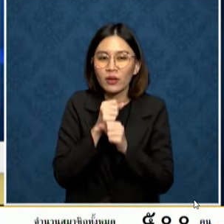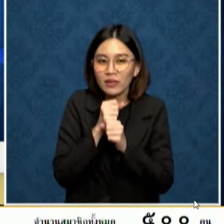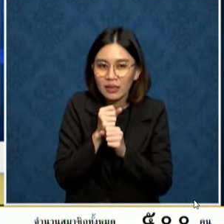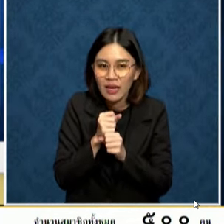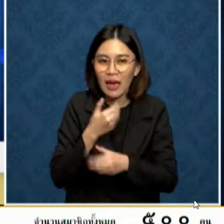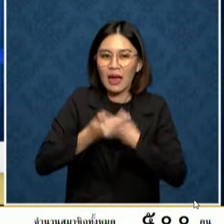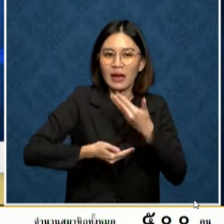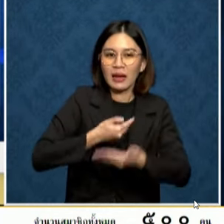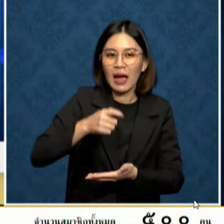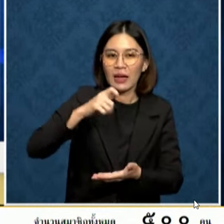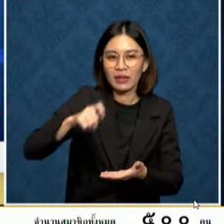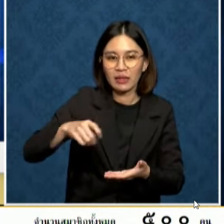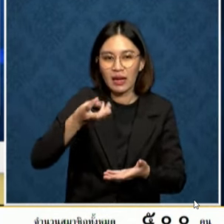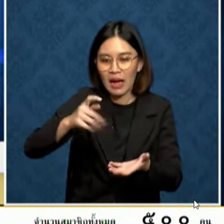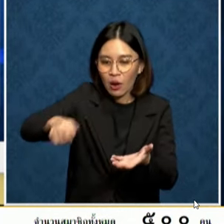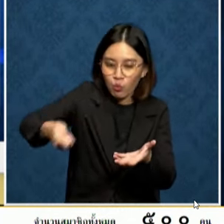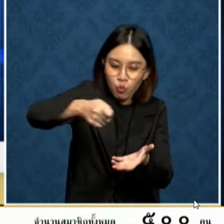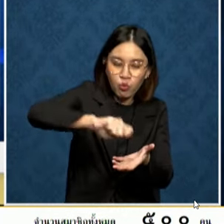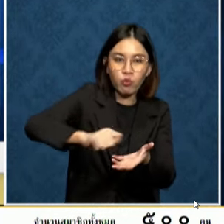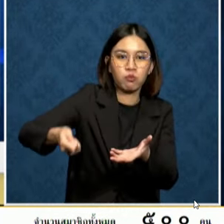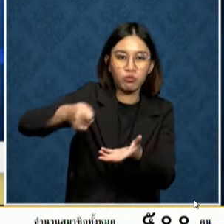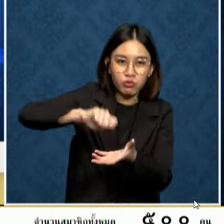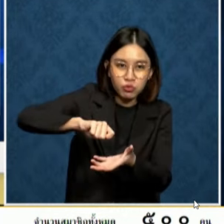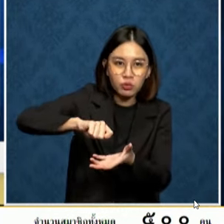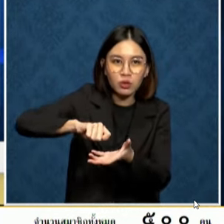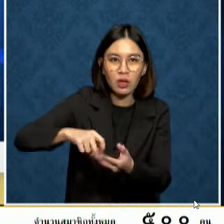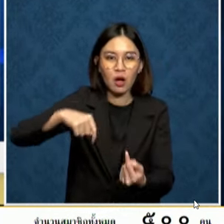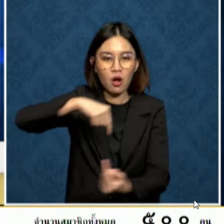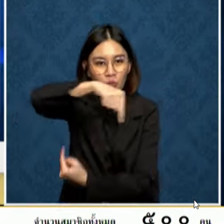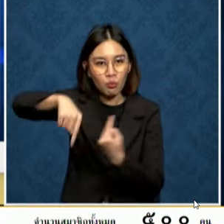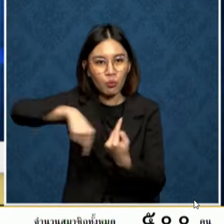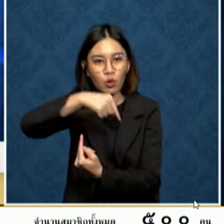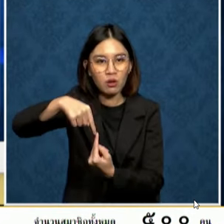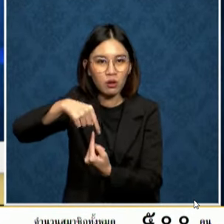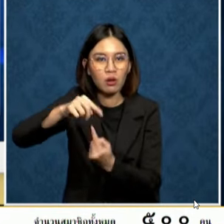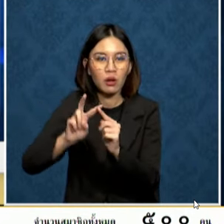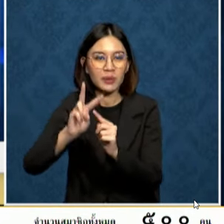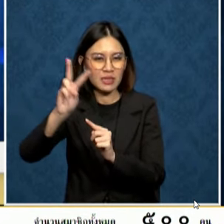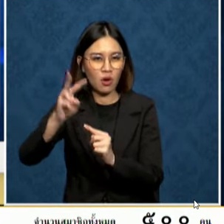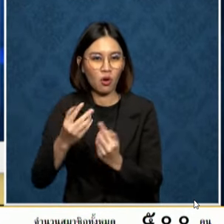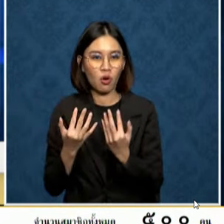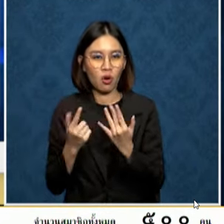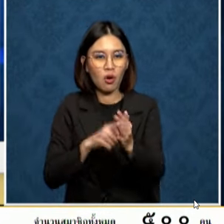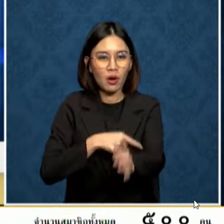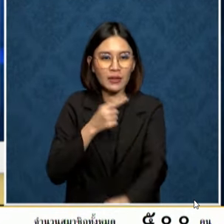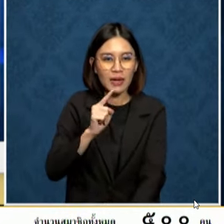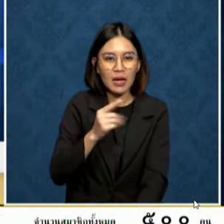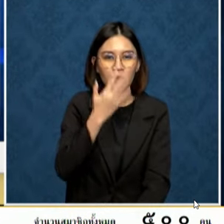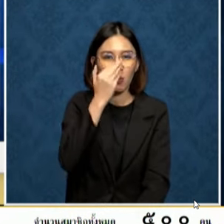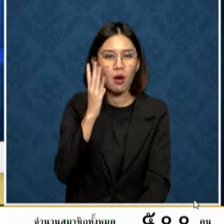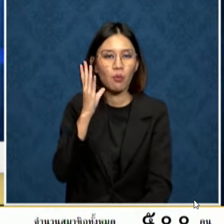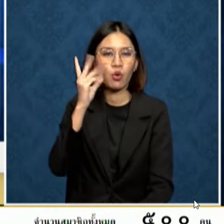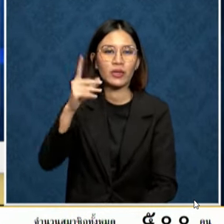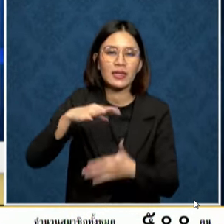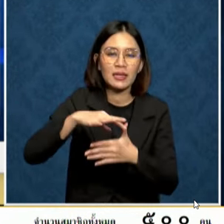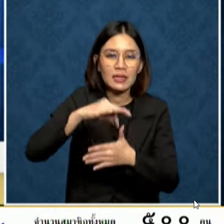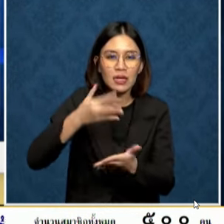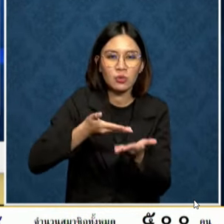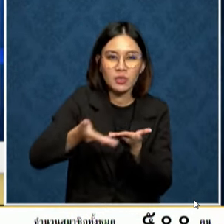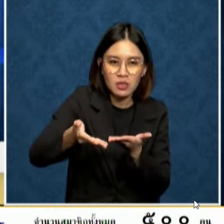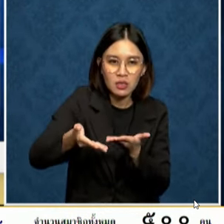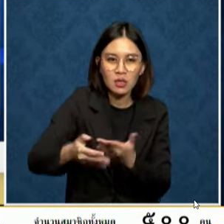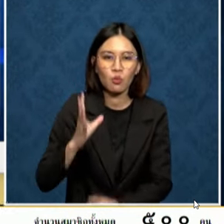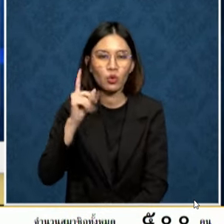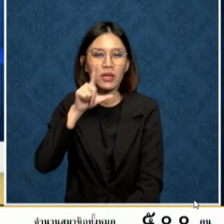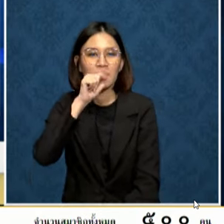มาผมทอยู่ใน eyelidู่เราขฮ่แ quickถามว่าจะรอหมนอบ 2 นลอบ 2 คนนานเทาไ่เพราะพึงนี้ตองไปซื้อเนือ พึ่งนี้ต่